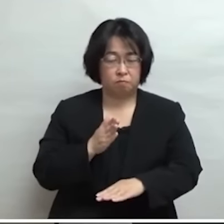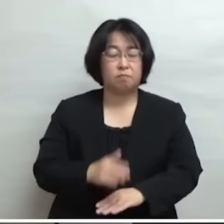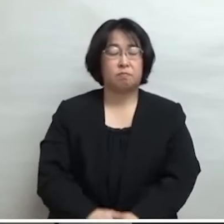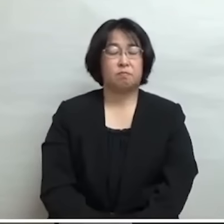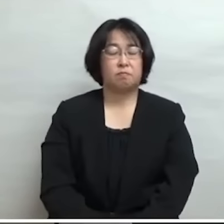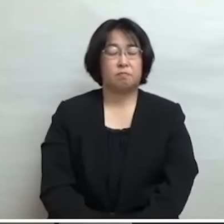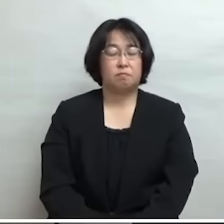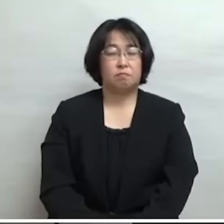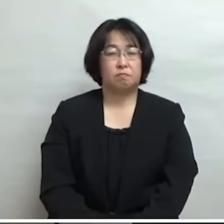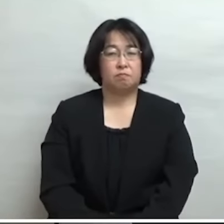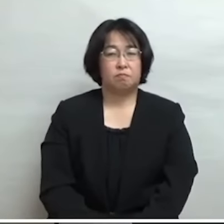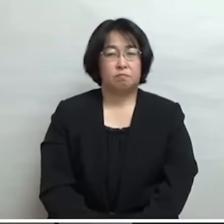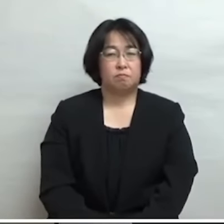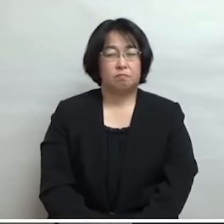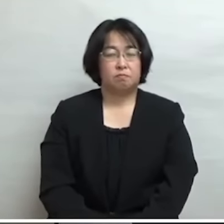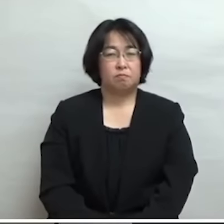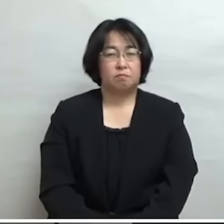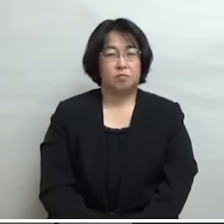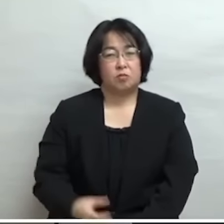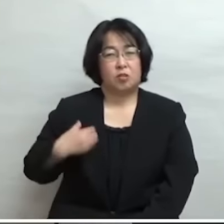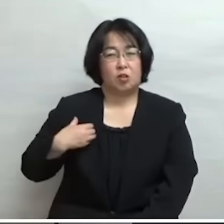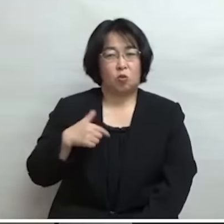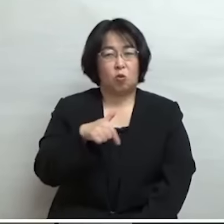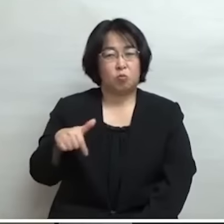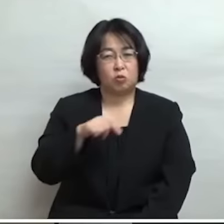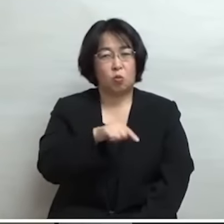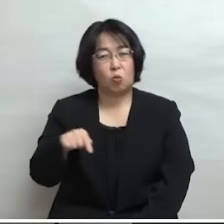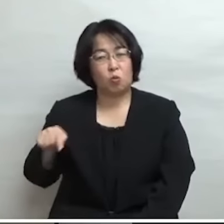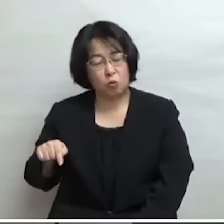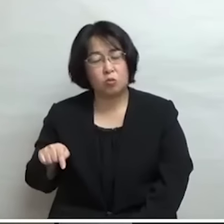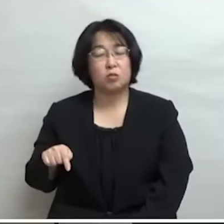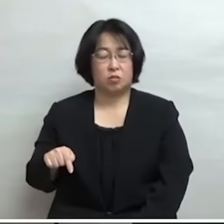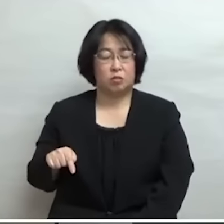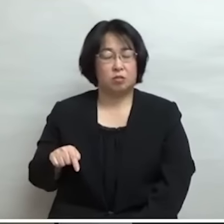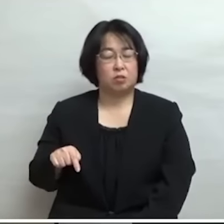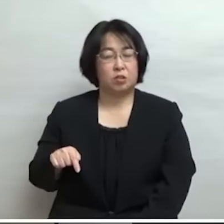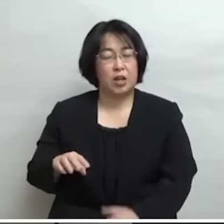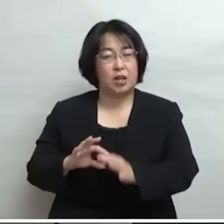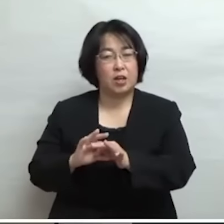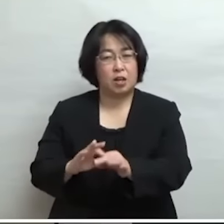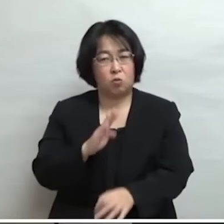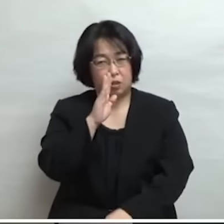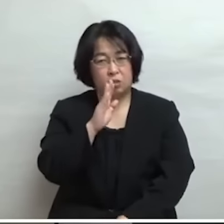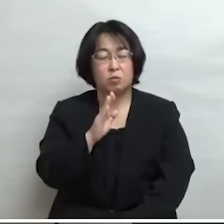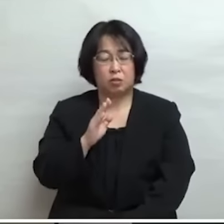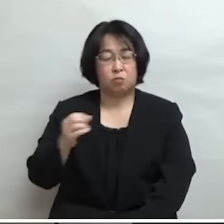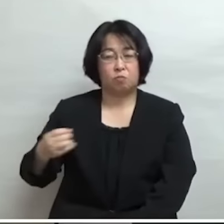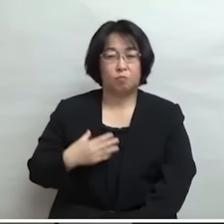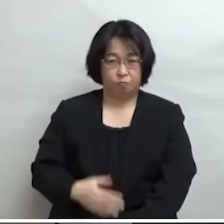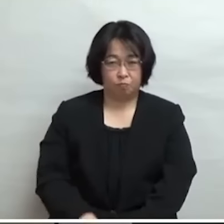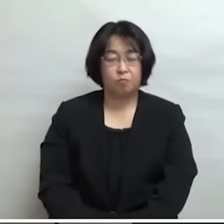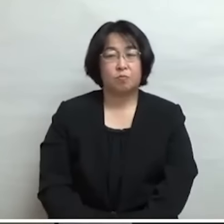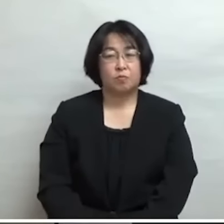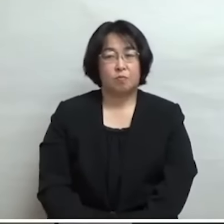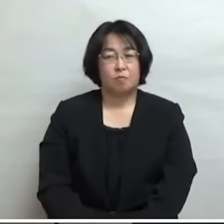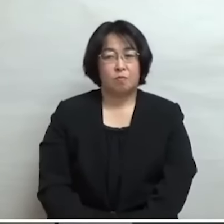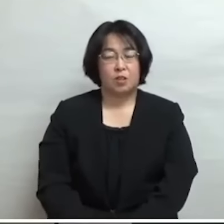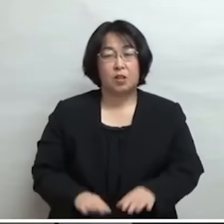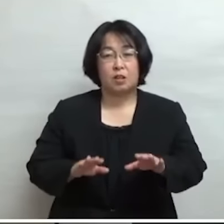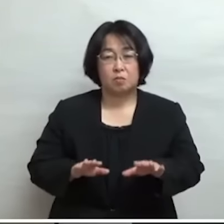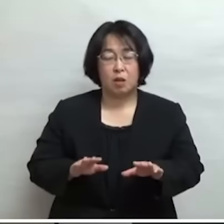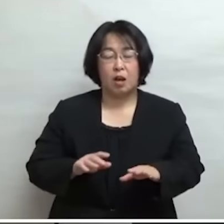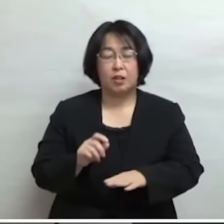応こことここの部が担当なんで知らせてほしいということで、今まあ、事務方にも行ってですね、今連絡を取っ